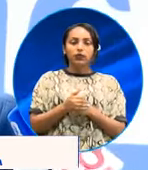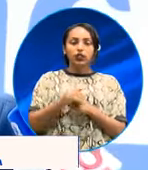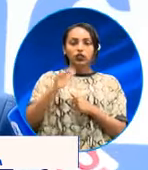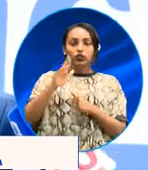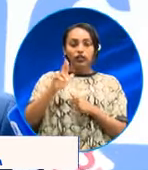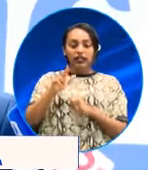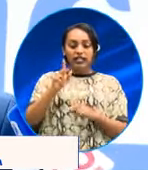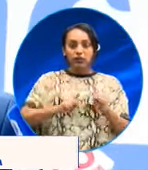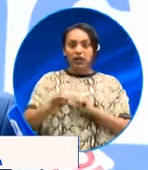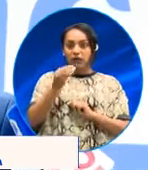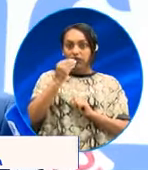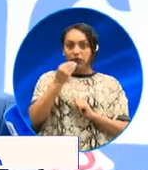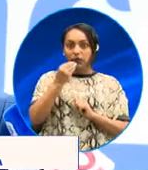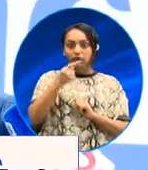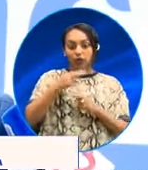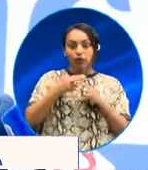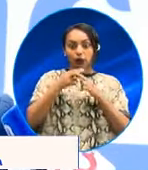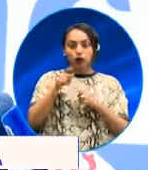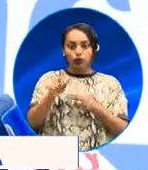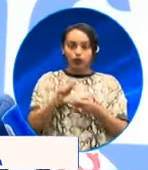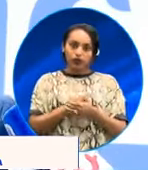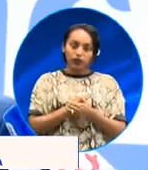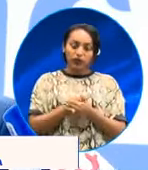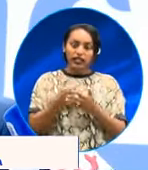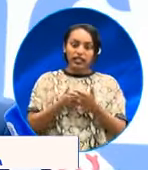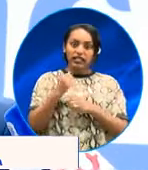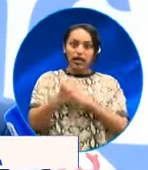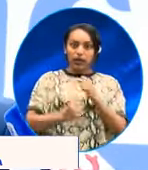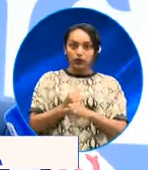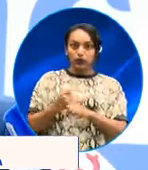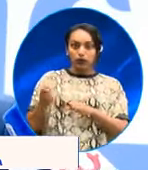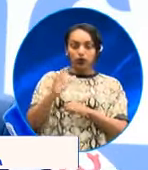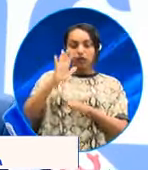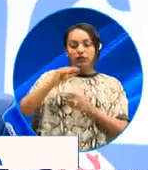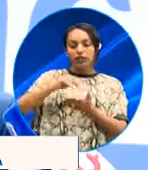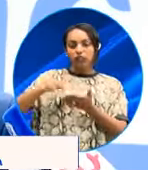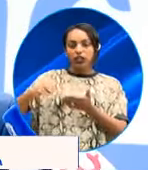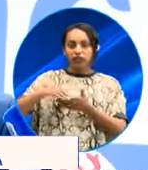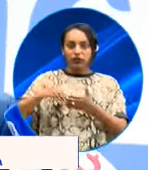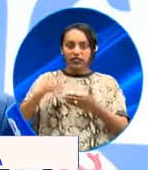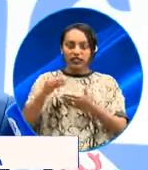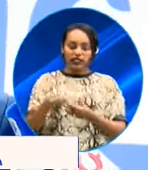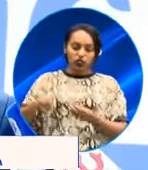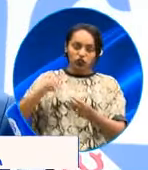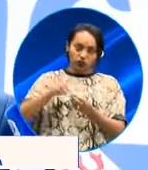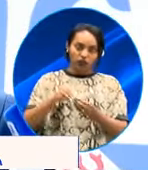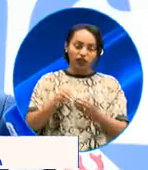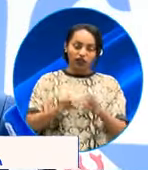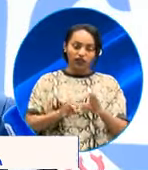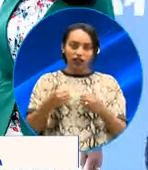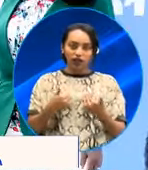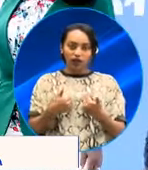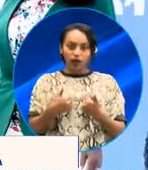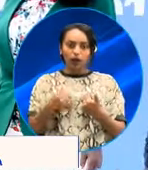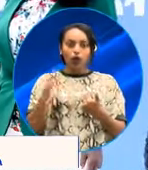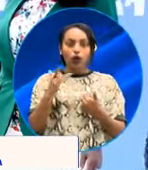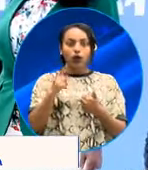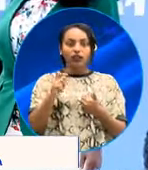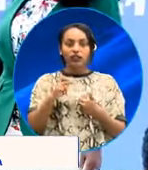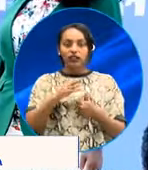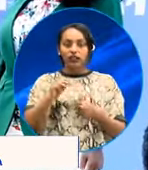ለተቸገሩ ማህበረሰብ ምግብ ምገባ የተባለውን እሱንም ለዚህ አመት የሚሆን 5 ሚሊዮን ብር ተጨማሪ ተደርጓል።